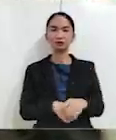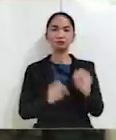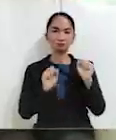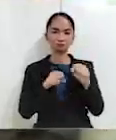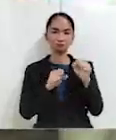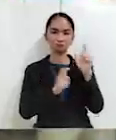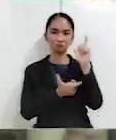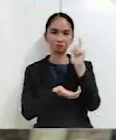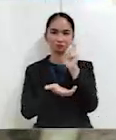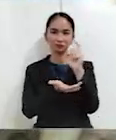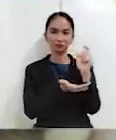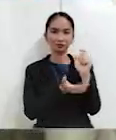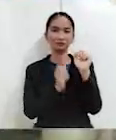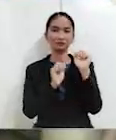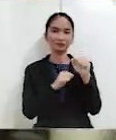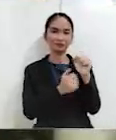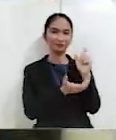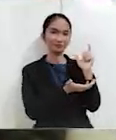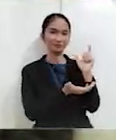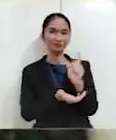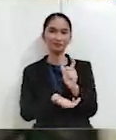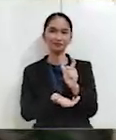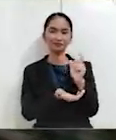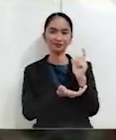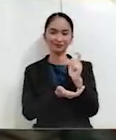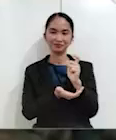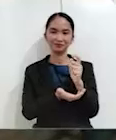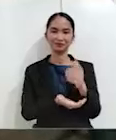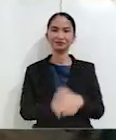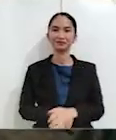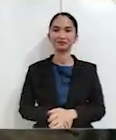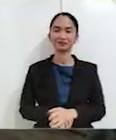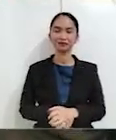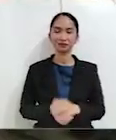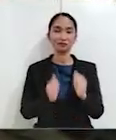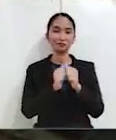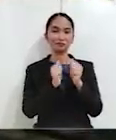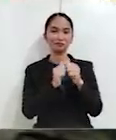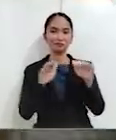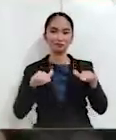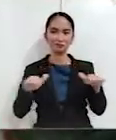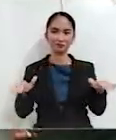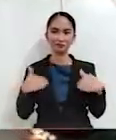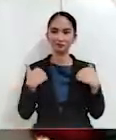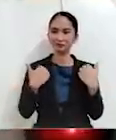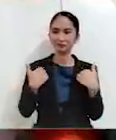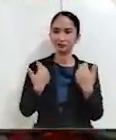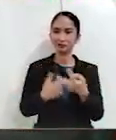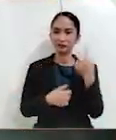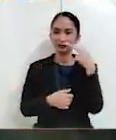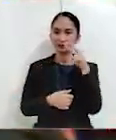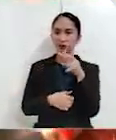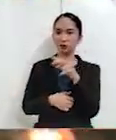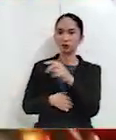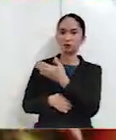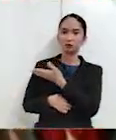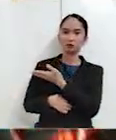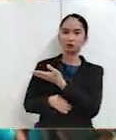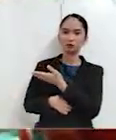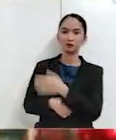Pwede kaming mag-picture, di ba, ng mga bagets dito. Kasi ang ganda ng arko with matching Santa Claus